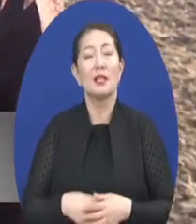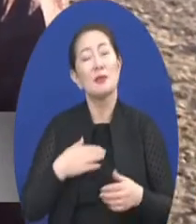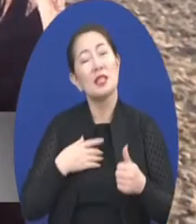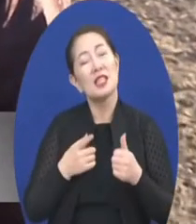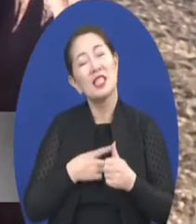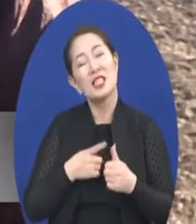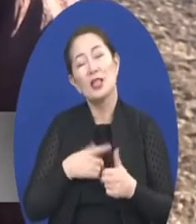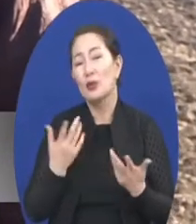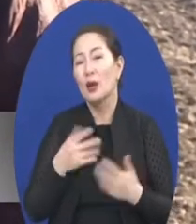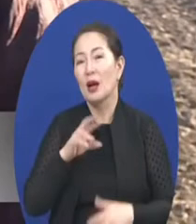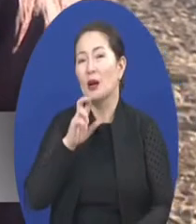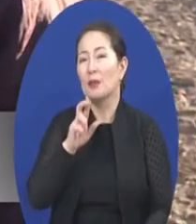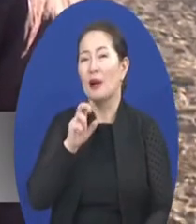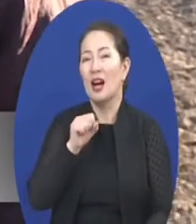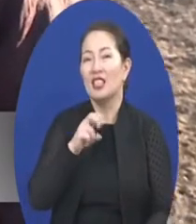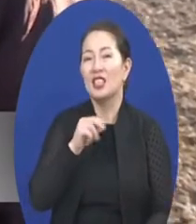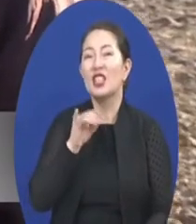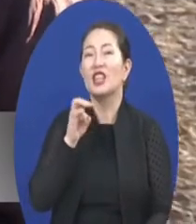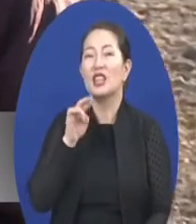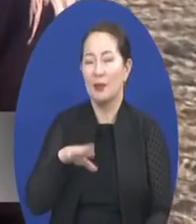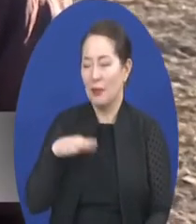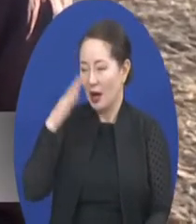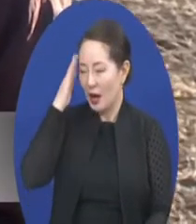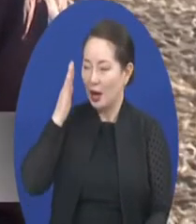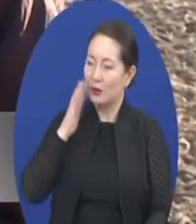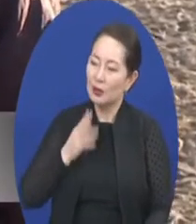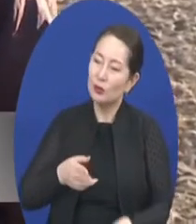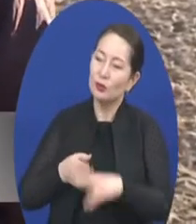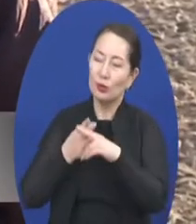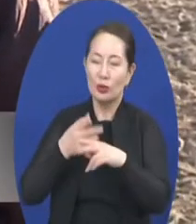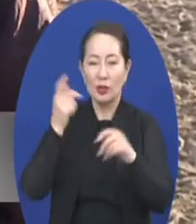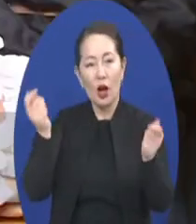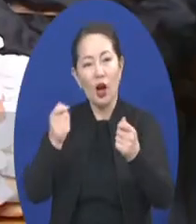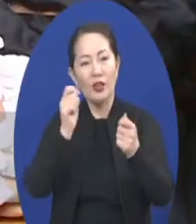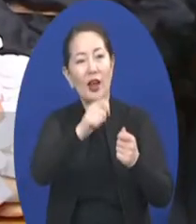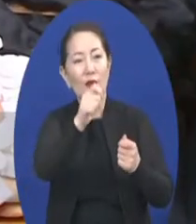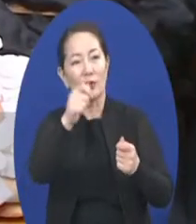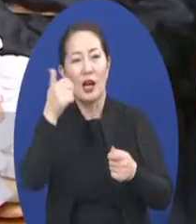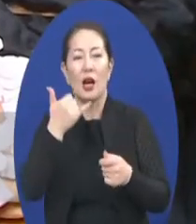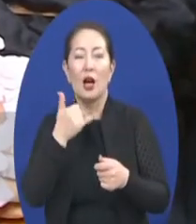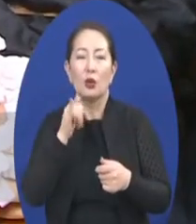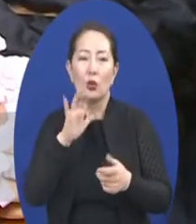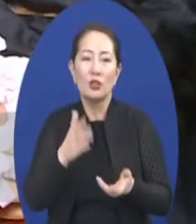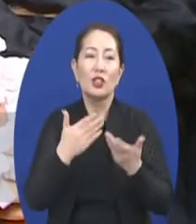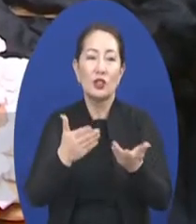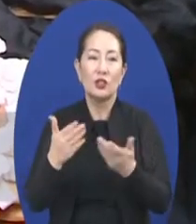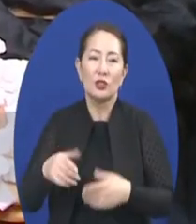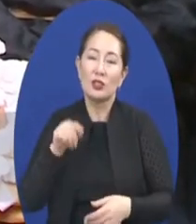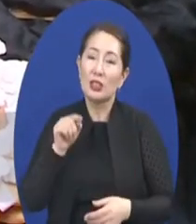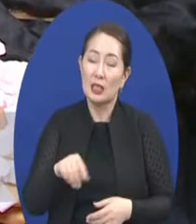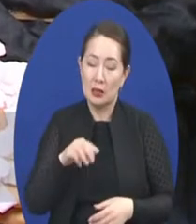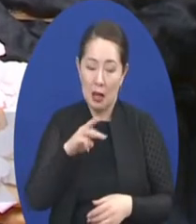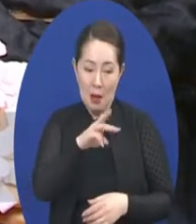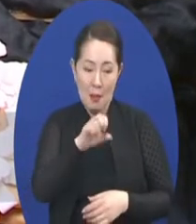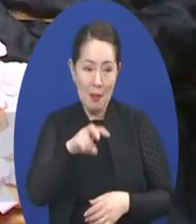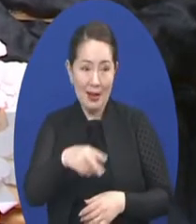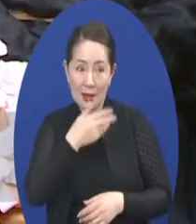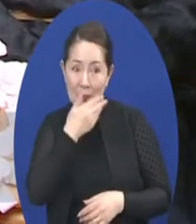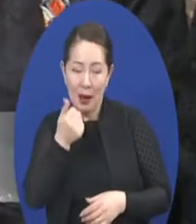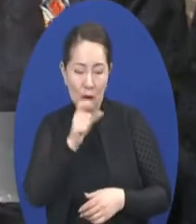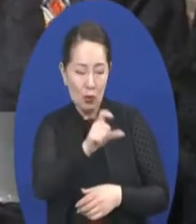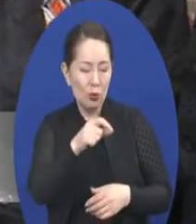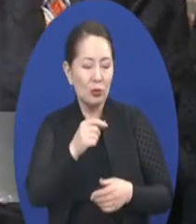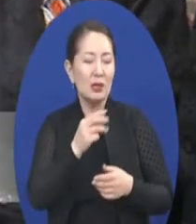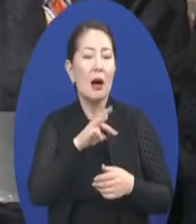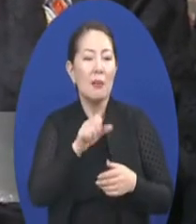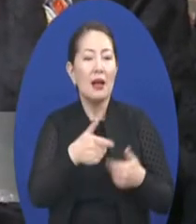юм гэдэг би аажтэй өхөр мал бас чон малын хариулж өгдөг. Цэрэн Ямих сумын малгүй иргэдэг